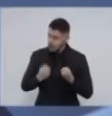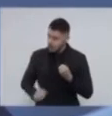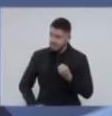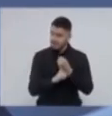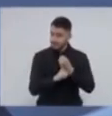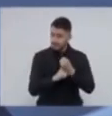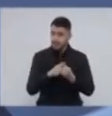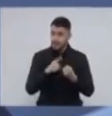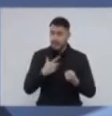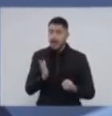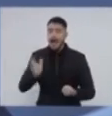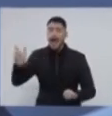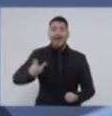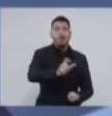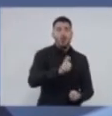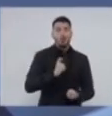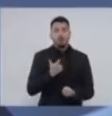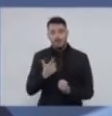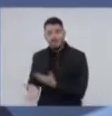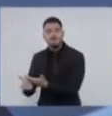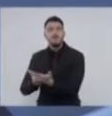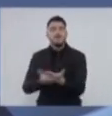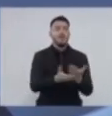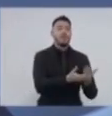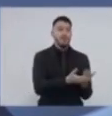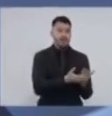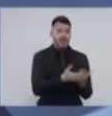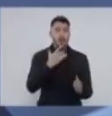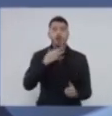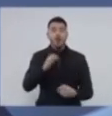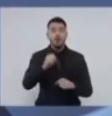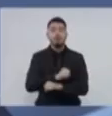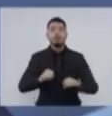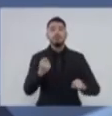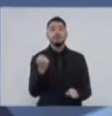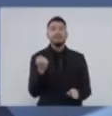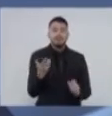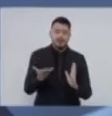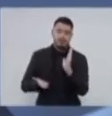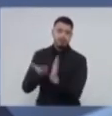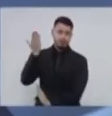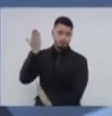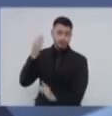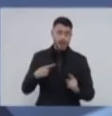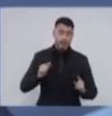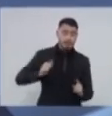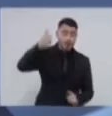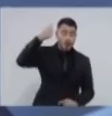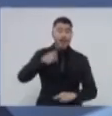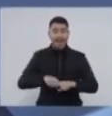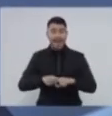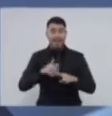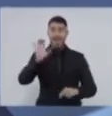των καταναλωτών προσαρμοσμένα στις μεταβολές των τιμών της ενέργειας είναι η πρώτη χώρα στην ευρώπη που